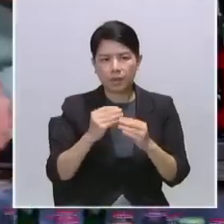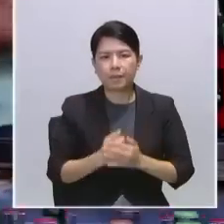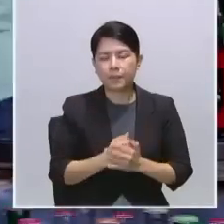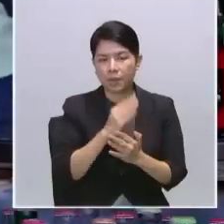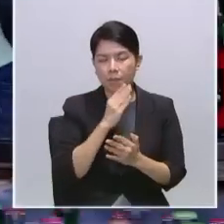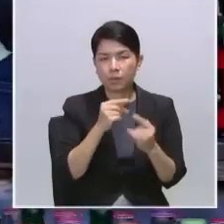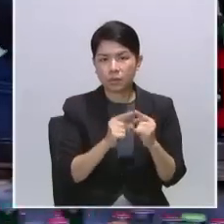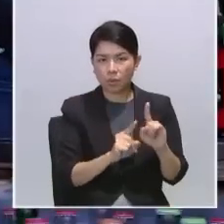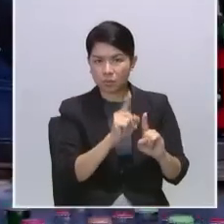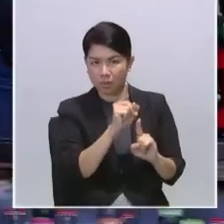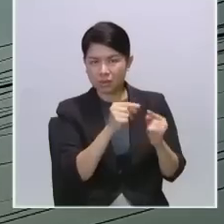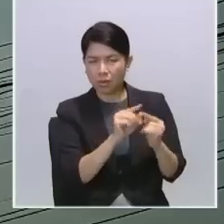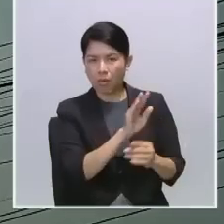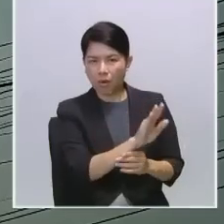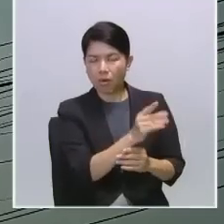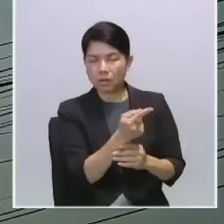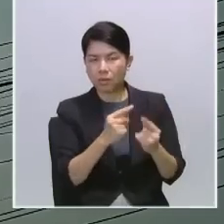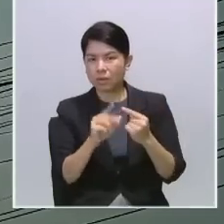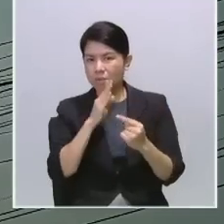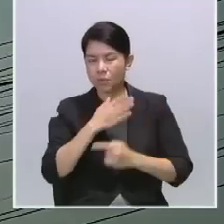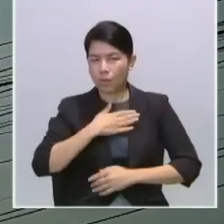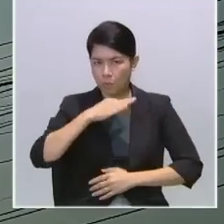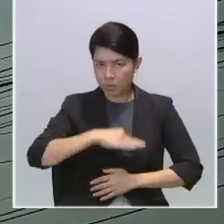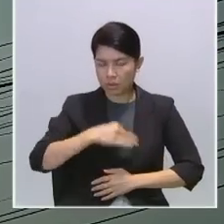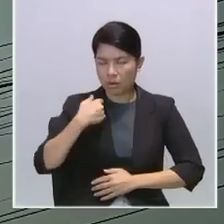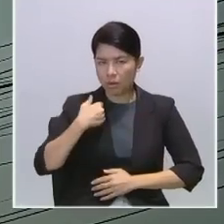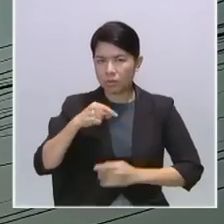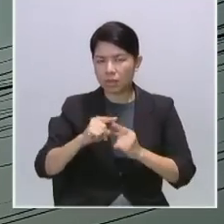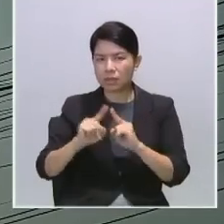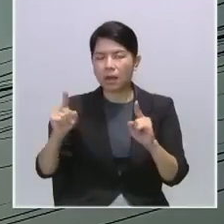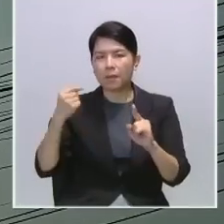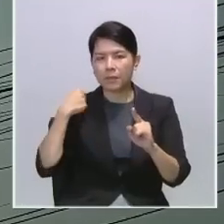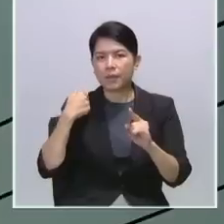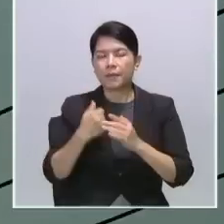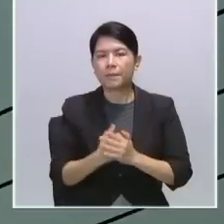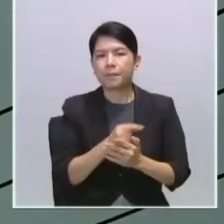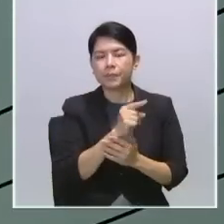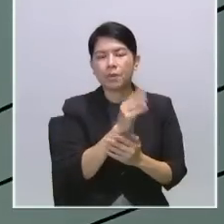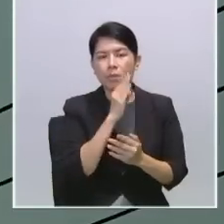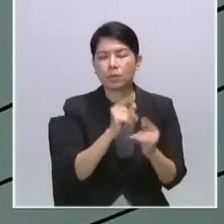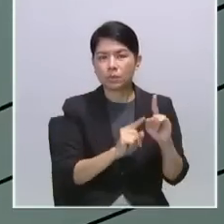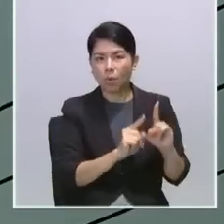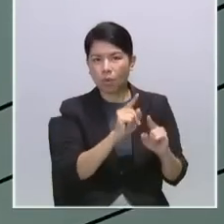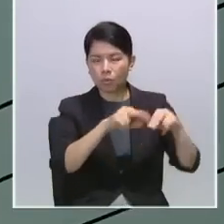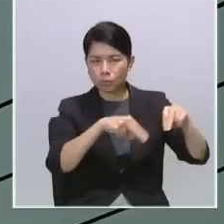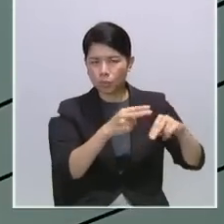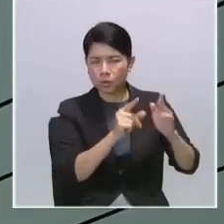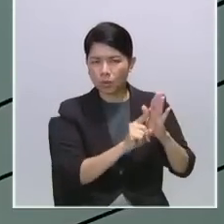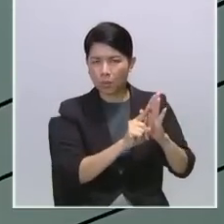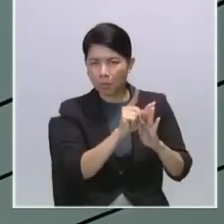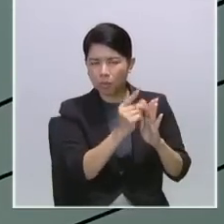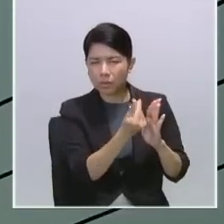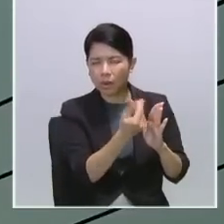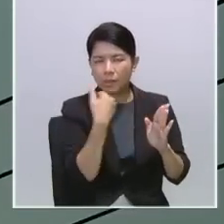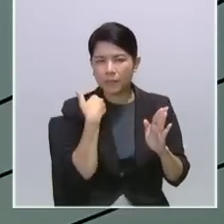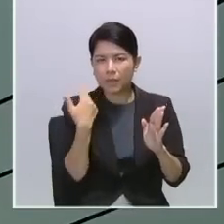ดได้จากเทอร์โมมิเตอร์ค่ะโดยการนำเอาค่าอุณหภูมิของอากาศที่ตรวจวัดได้จริงและความชื้นสัมผัสของอาก